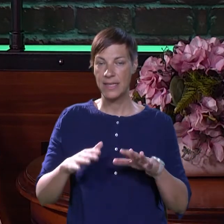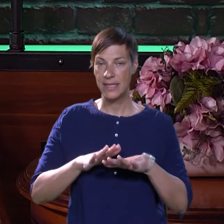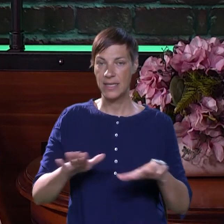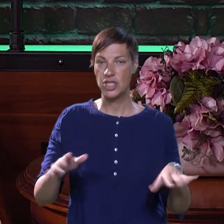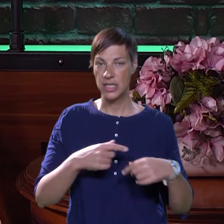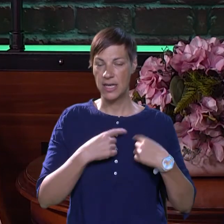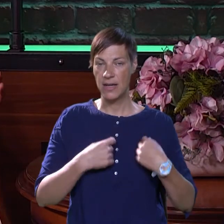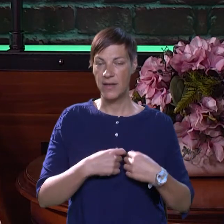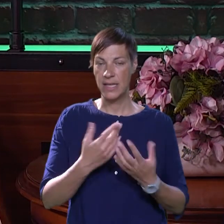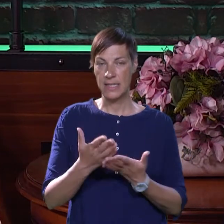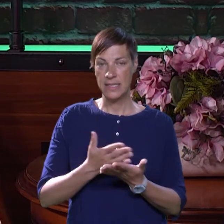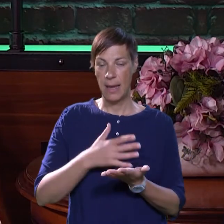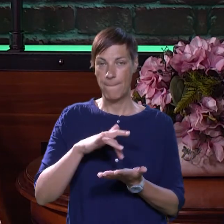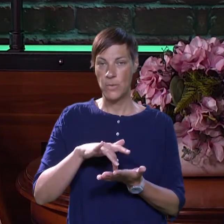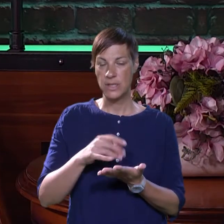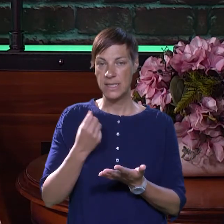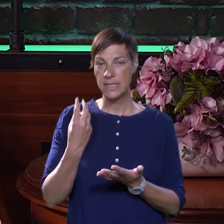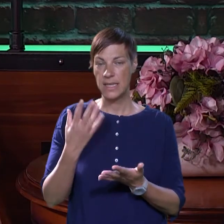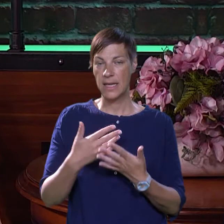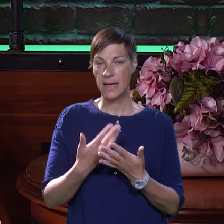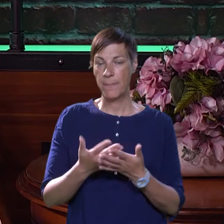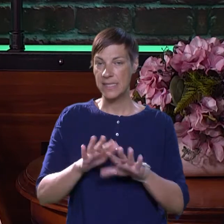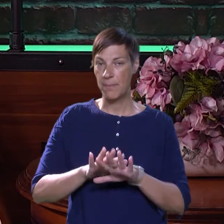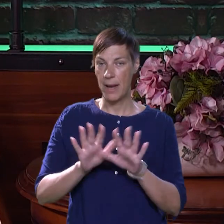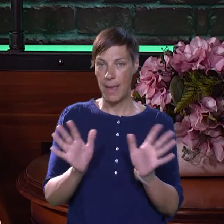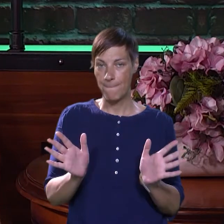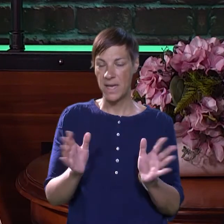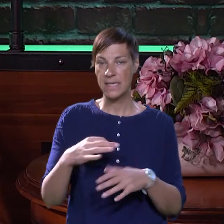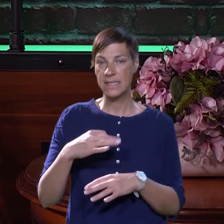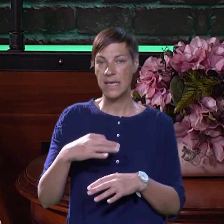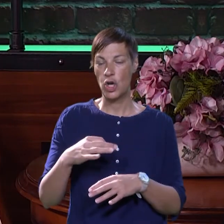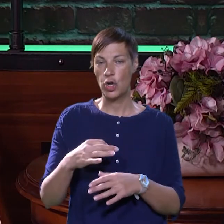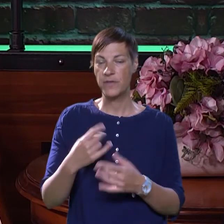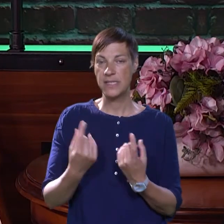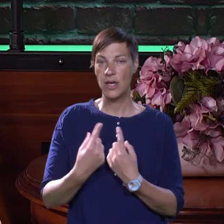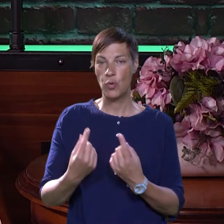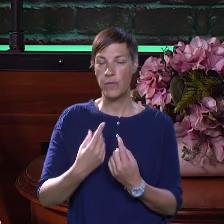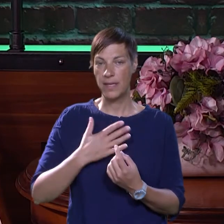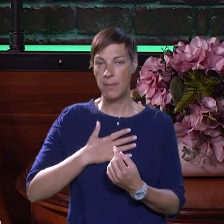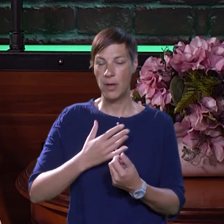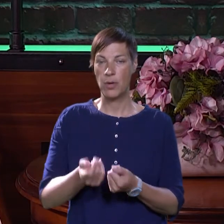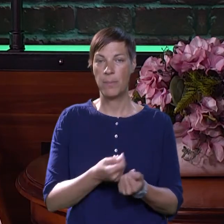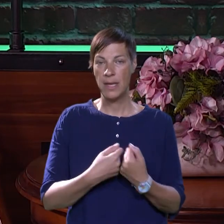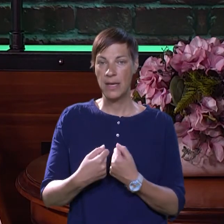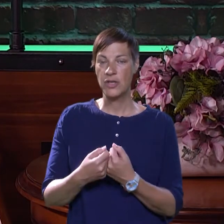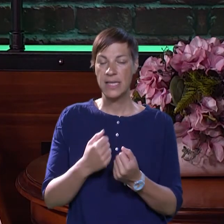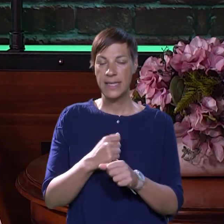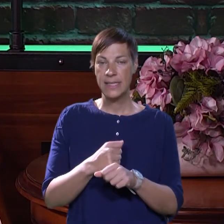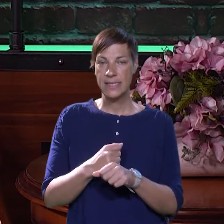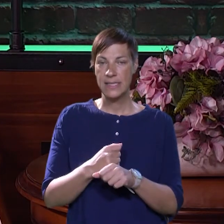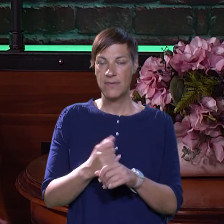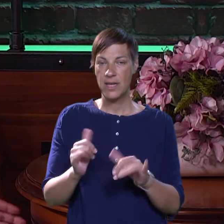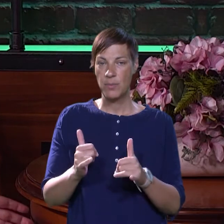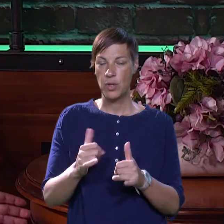i širina volonterskih pozicija, kažem širina, mislim lepeza, ovisi o uvjetima koje mi kao zajednica